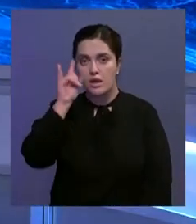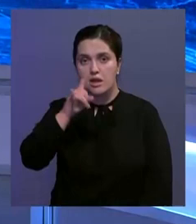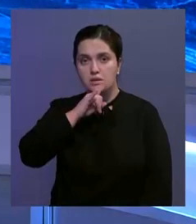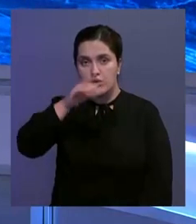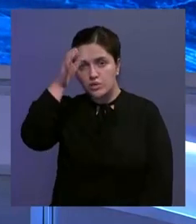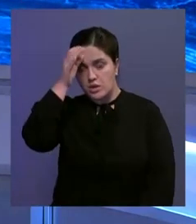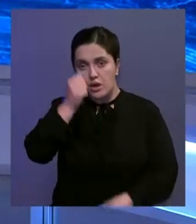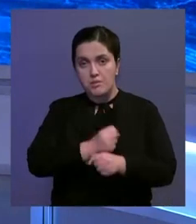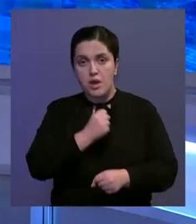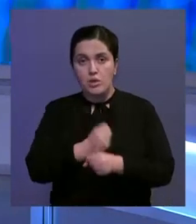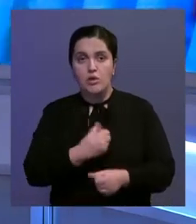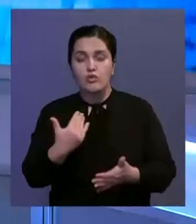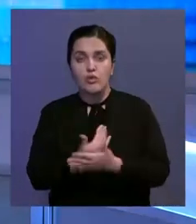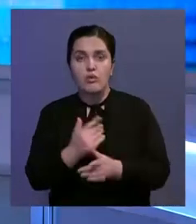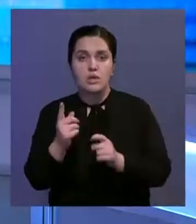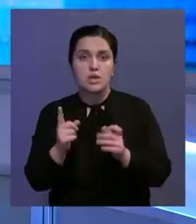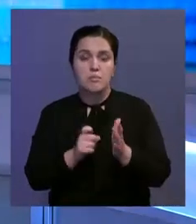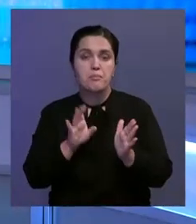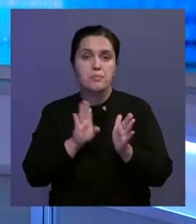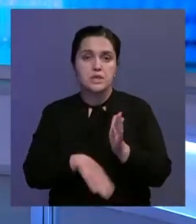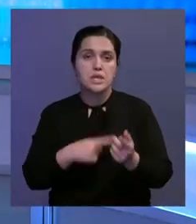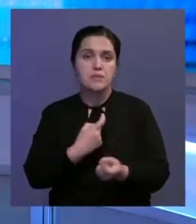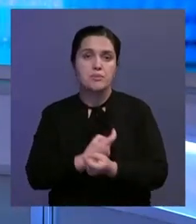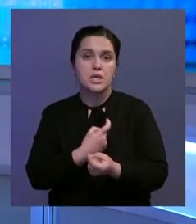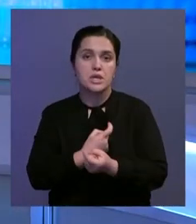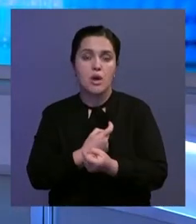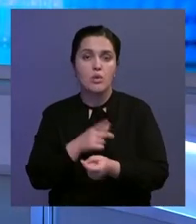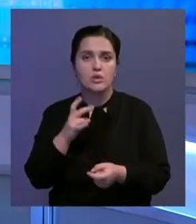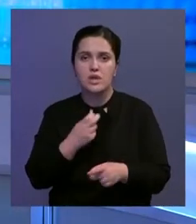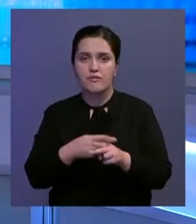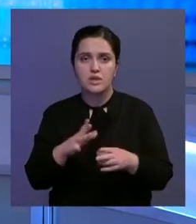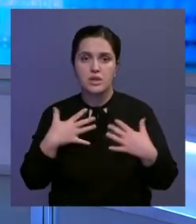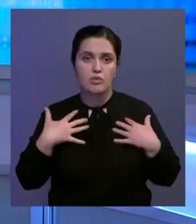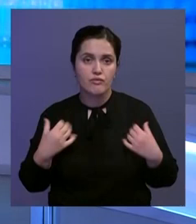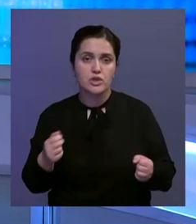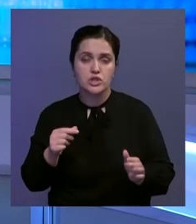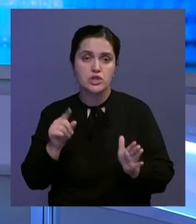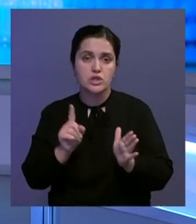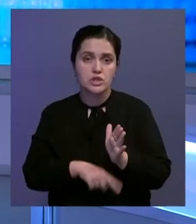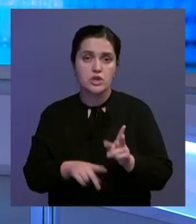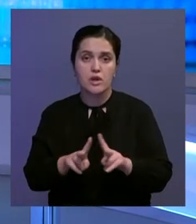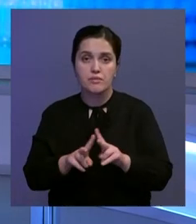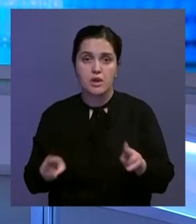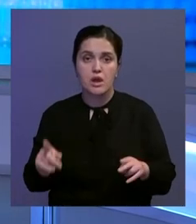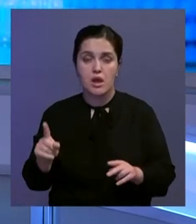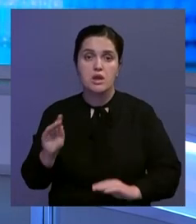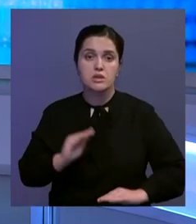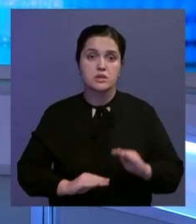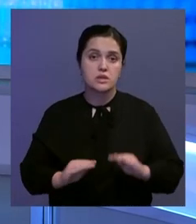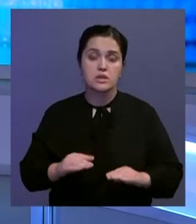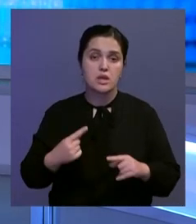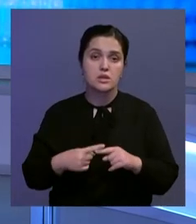Казахстанские ученые разработали новый антисептик без спирта. Он не вредит здоровью и значительно дешевле